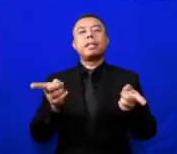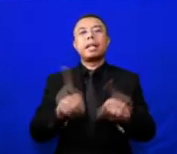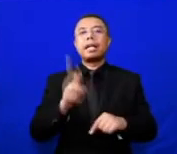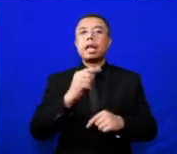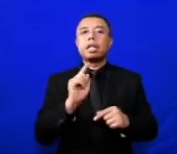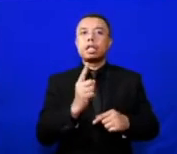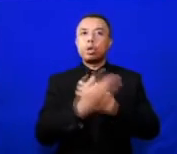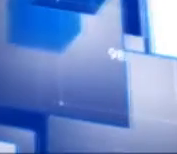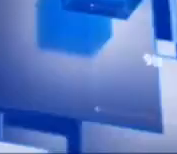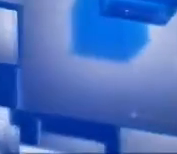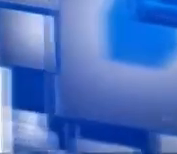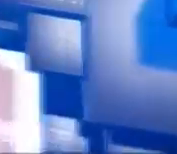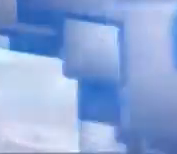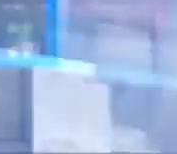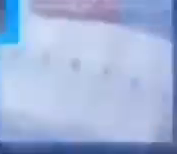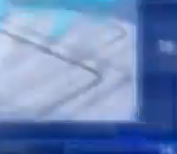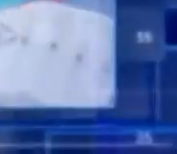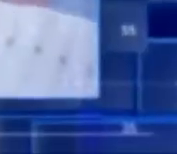dari satu negara ke negara lain